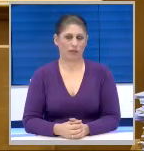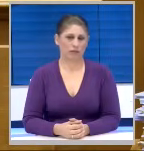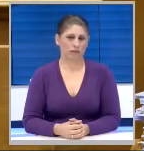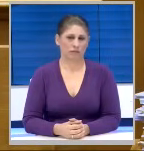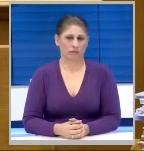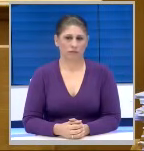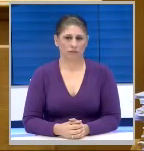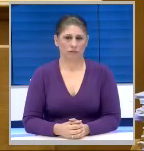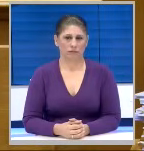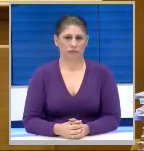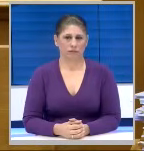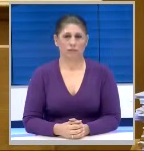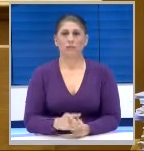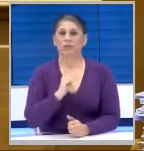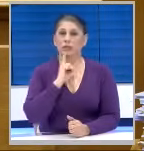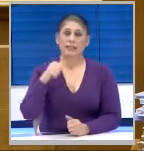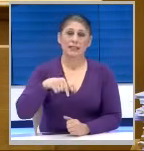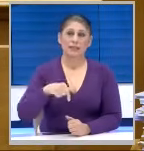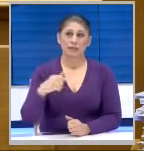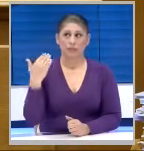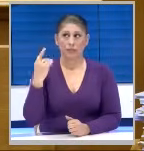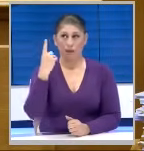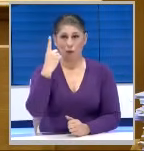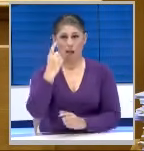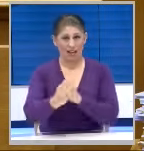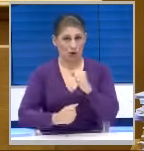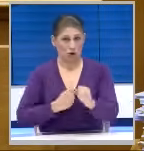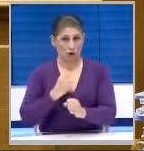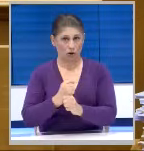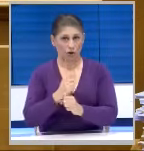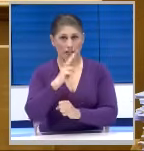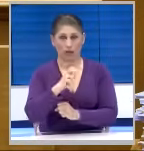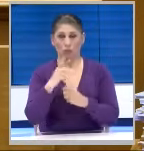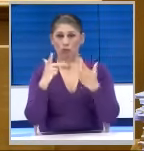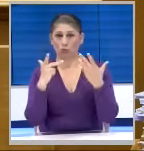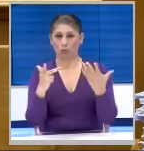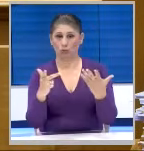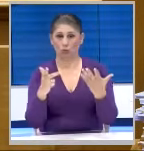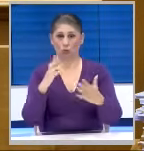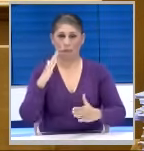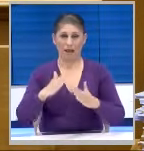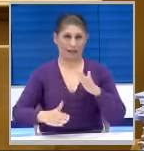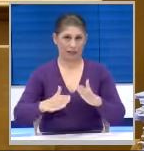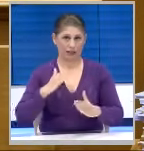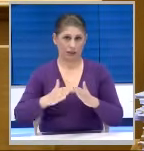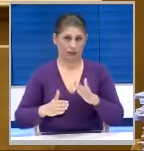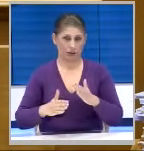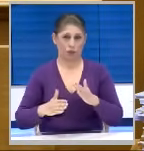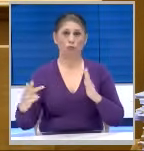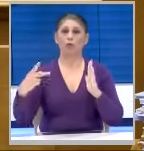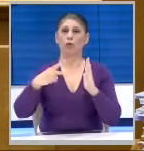κύριοι σαν σήμερα πριν από ένα μή πριν από ένα χρόνο στις 28 μαρτίου